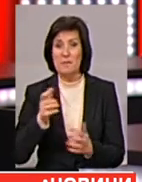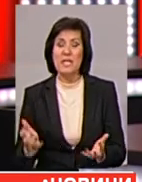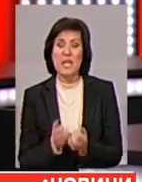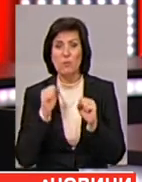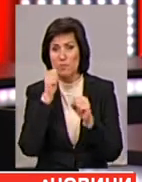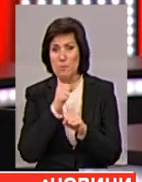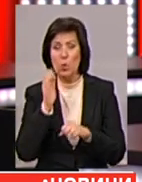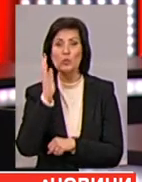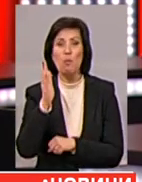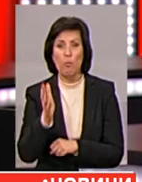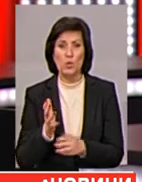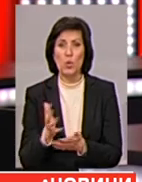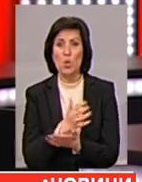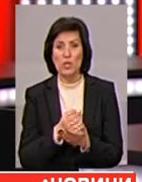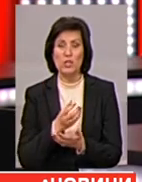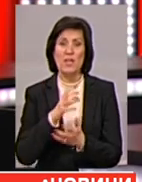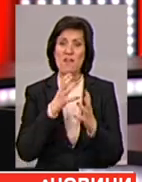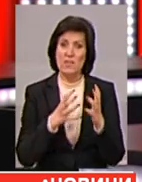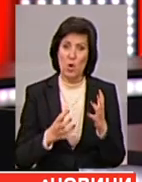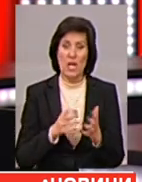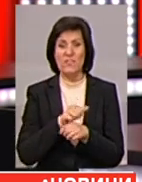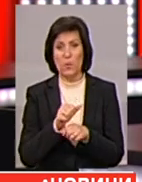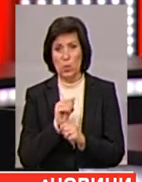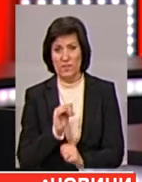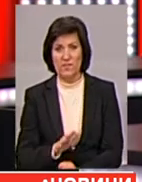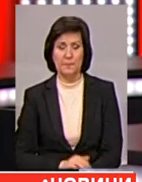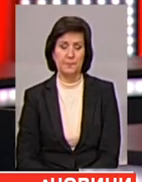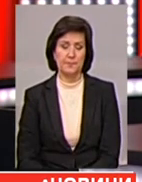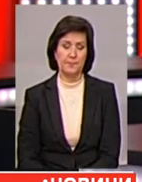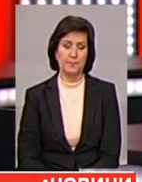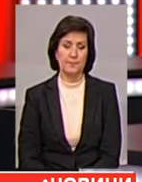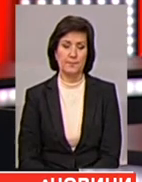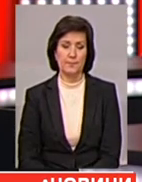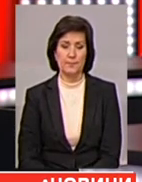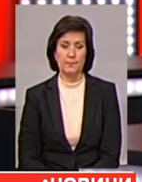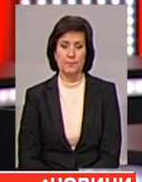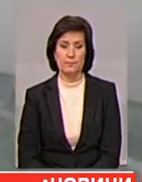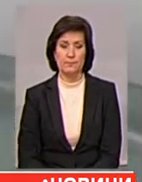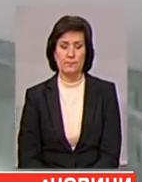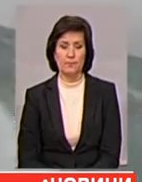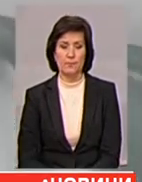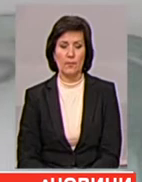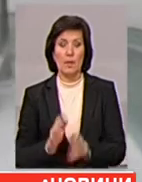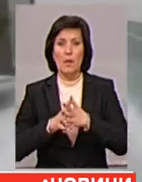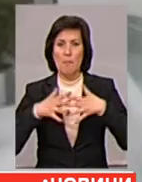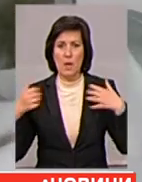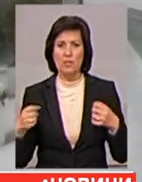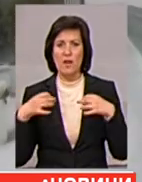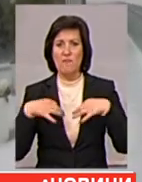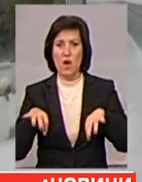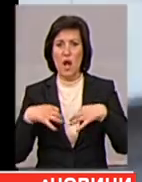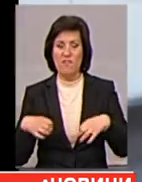від морозу майбутній врожай фруктів і винограду. З подробицями далі Роксолана Лісовська. Масштабна